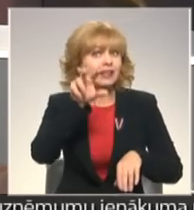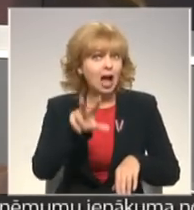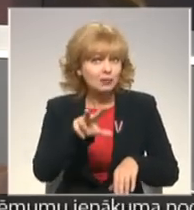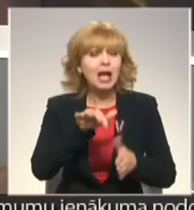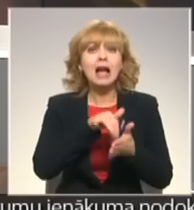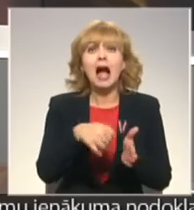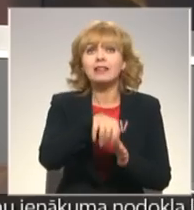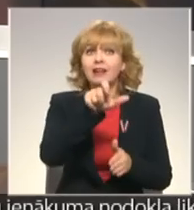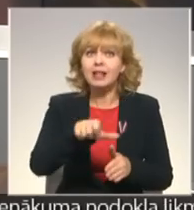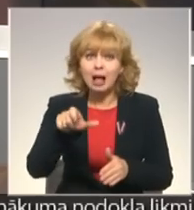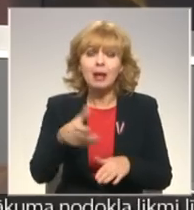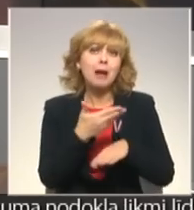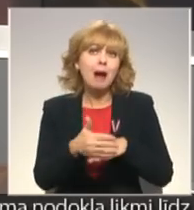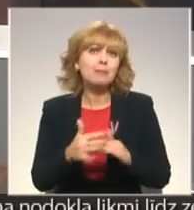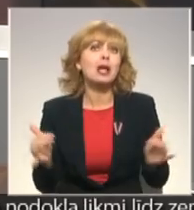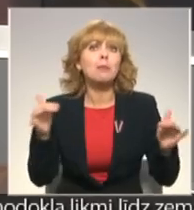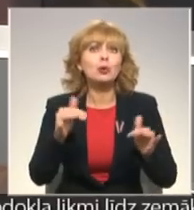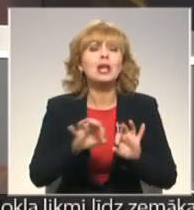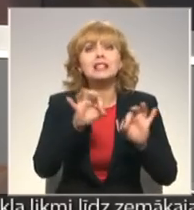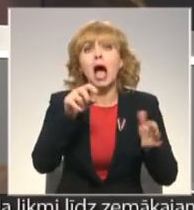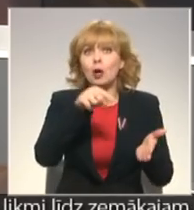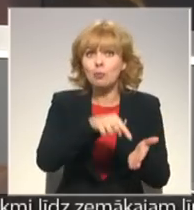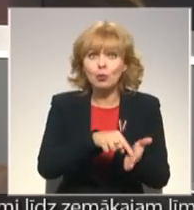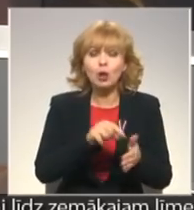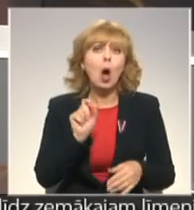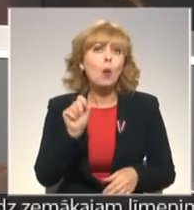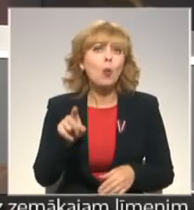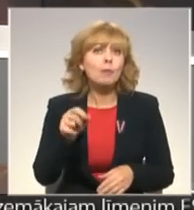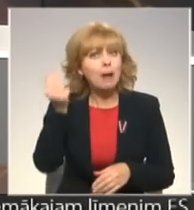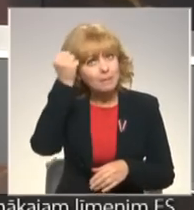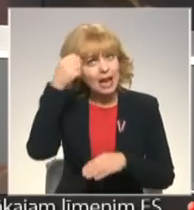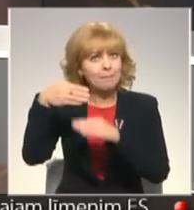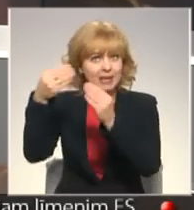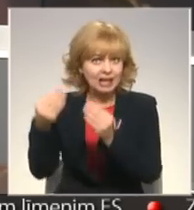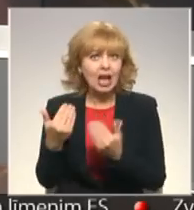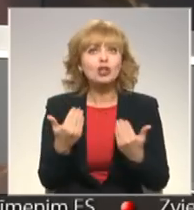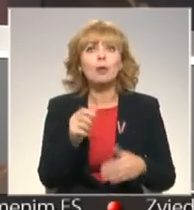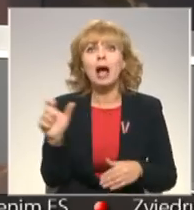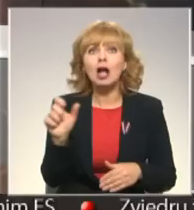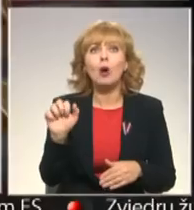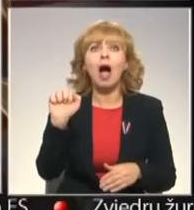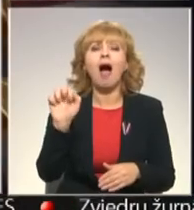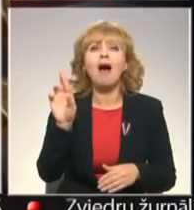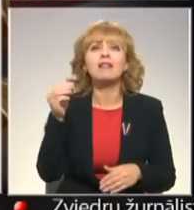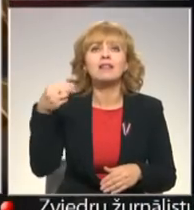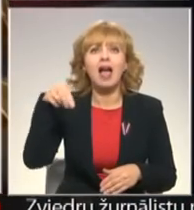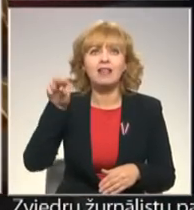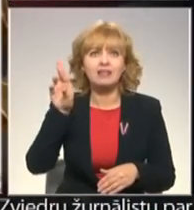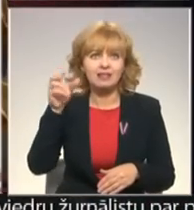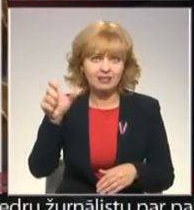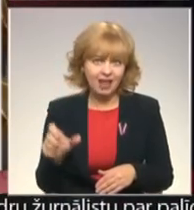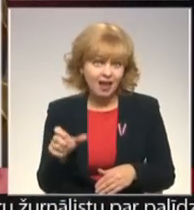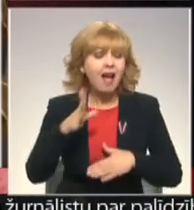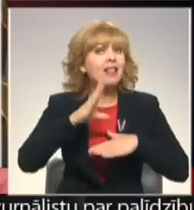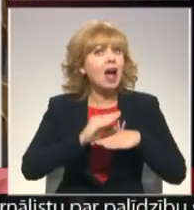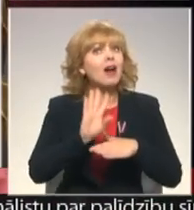gājiena dalībnieki jau pamazām pulcējas tā sākumpunktā pie kārļa ulmaņa pieminekļa un tur šobrīd atrodas arī aneta bērtule labvakar anete kā šobrīd